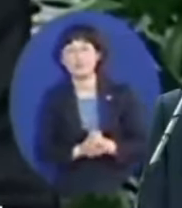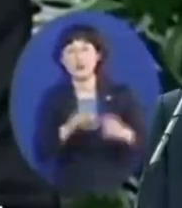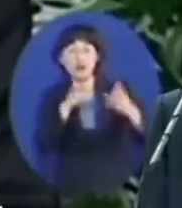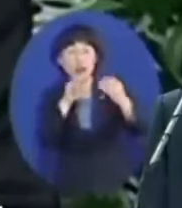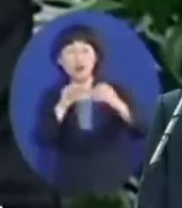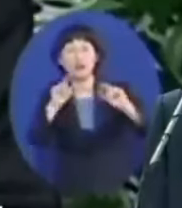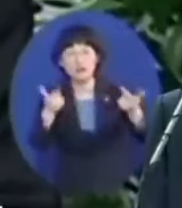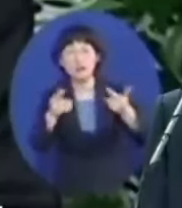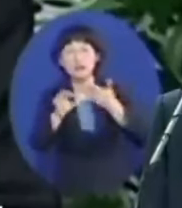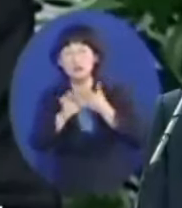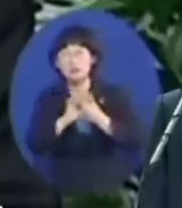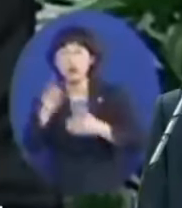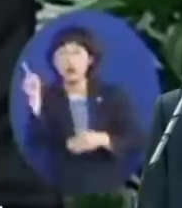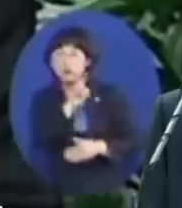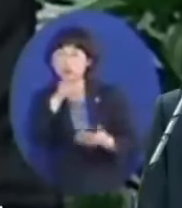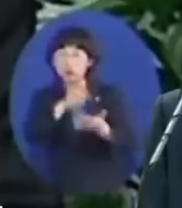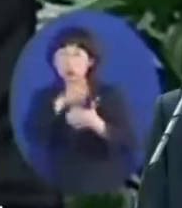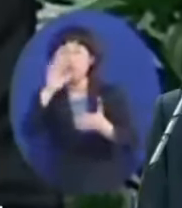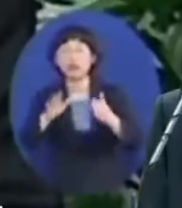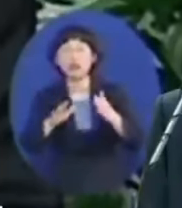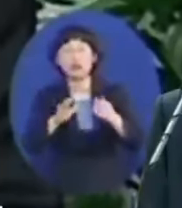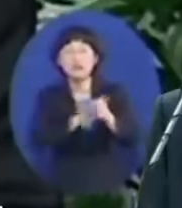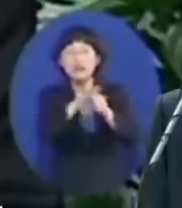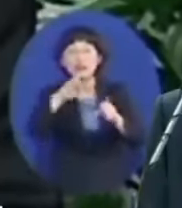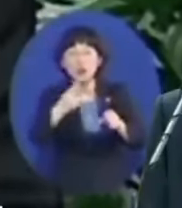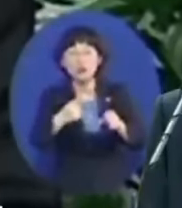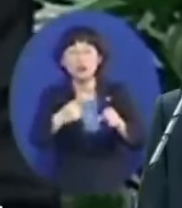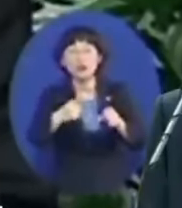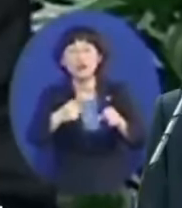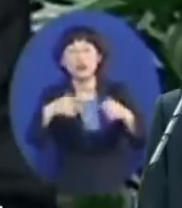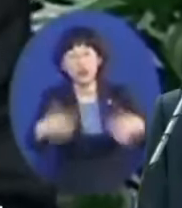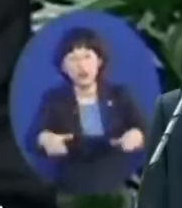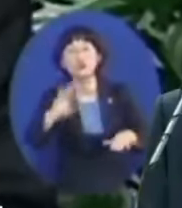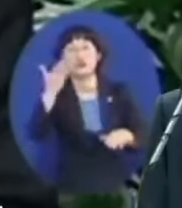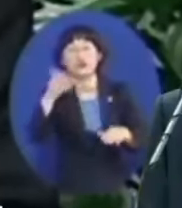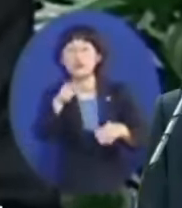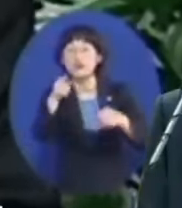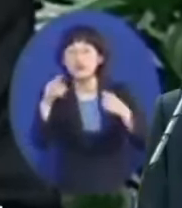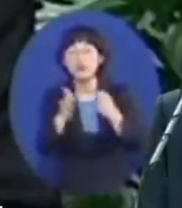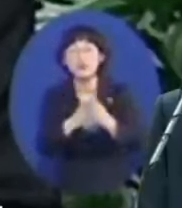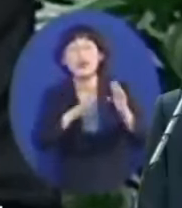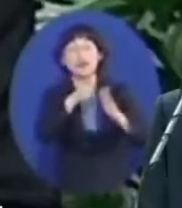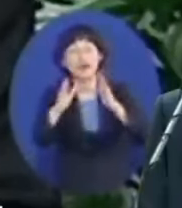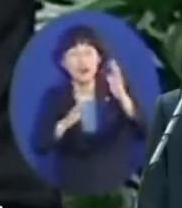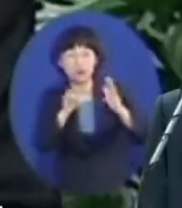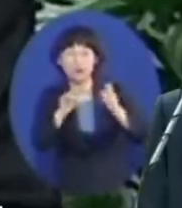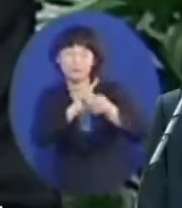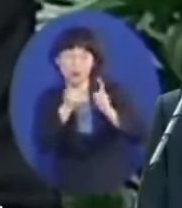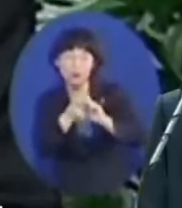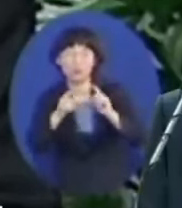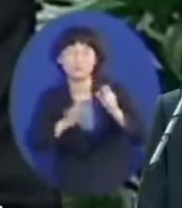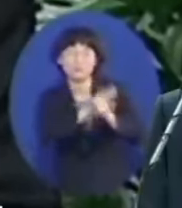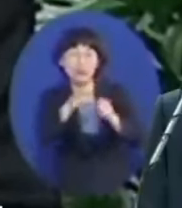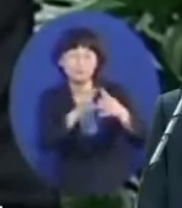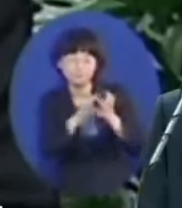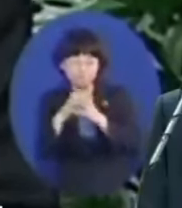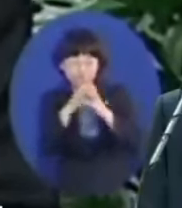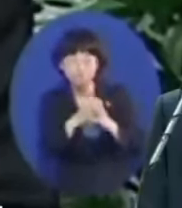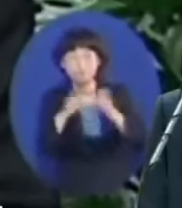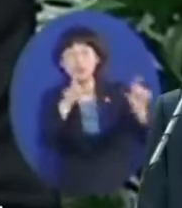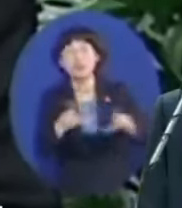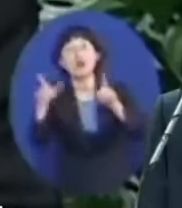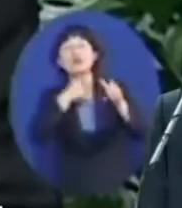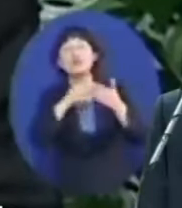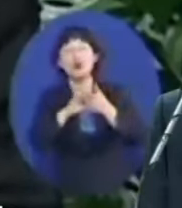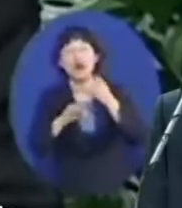대화를 하지 않으면 어떤 뜨거운 사랑도 식어지고 마는 것입니다. 그렇기 때문에 가족이 서로 사랑으로 뭉쳐 살려면 아버지,